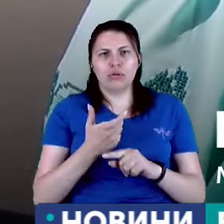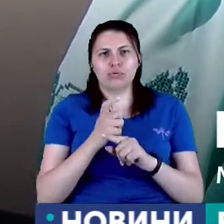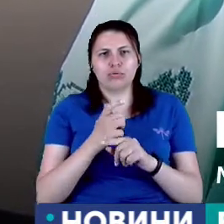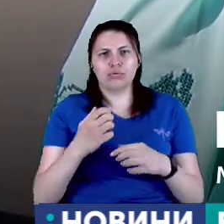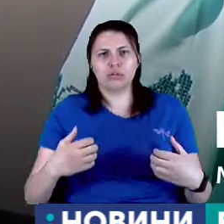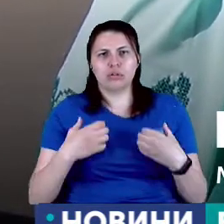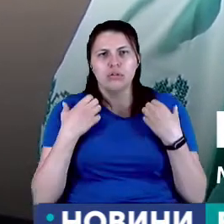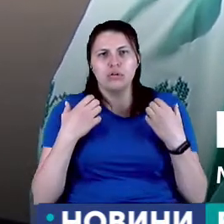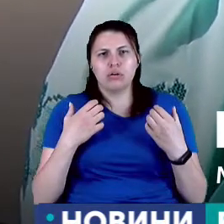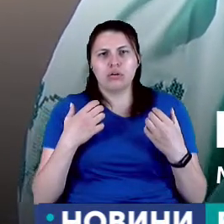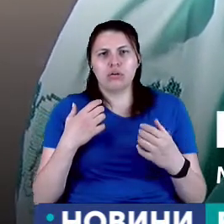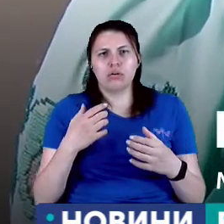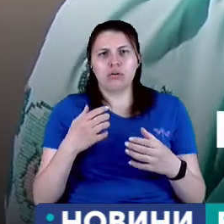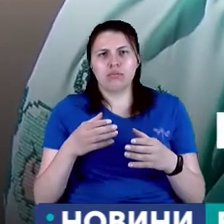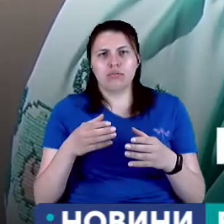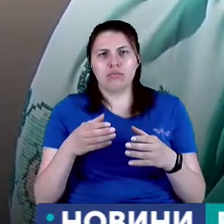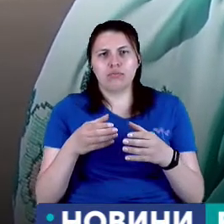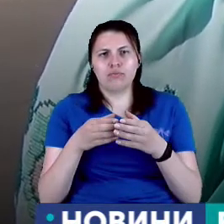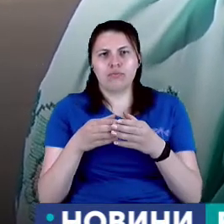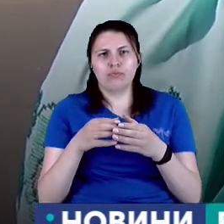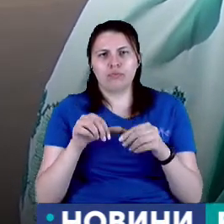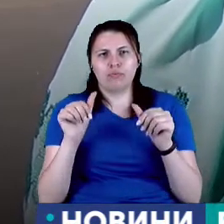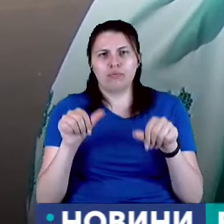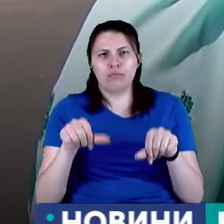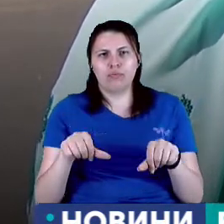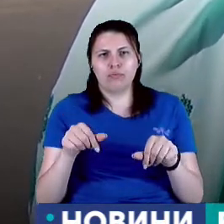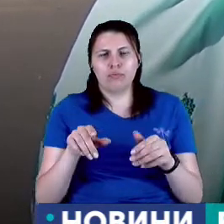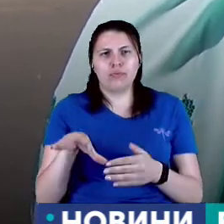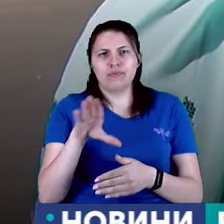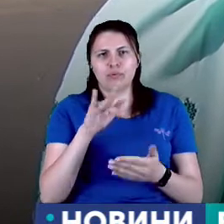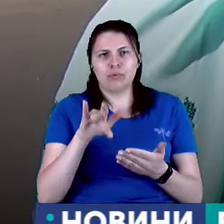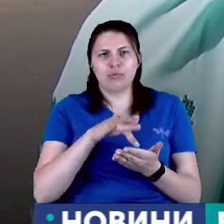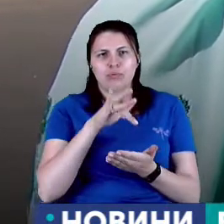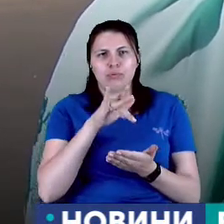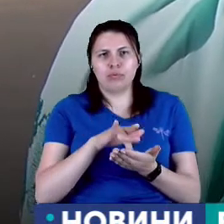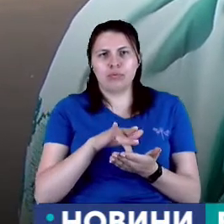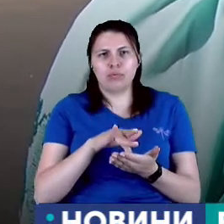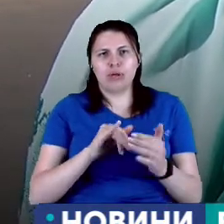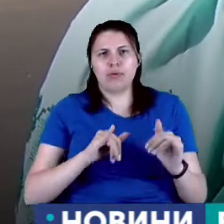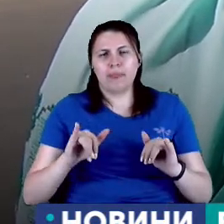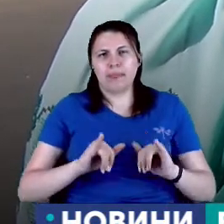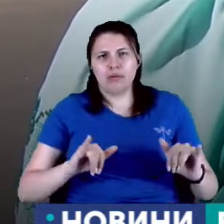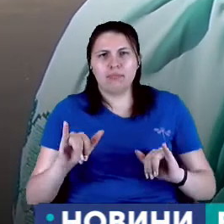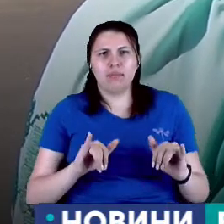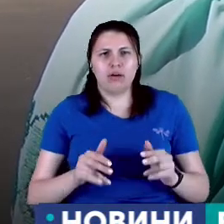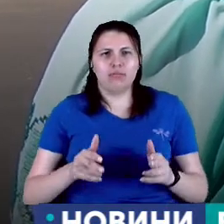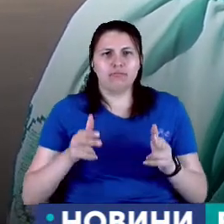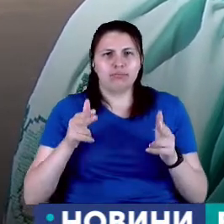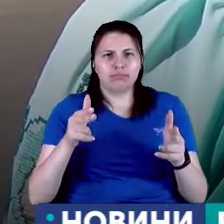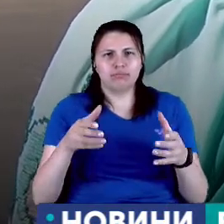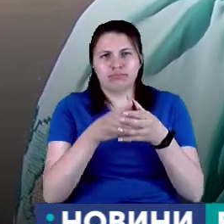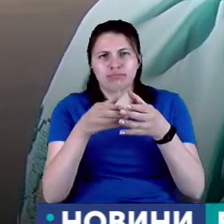Бандформування по всьому місту, кругом закриті банки,